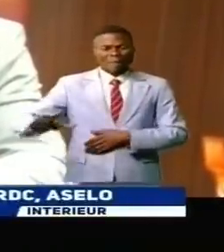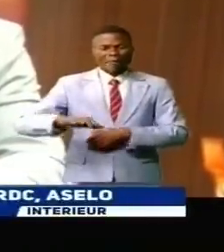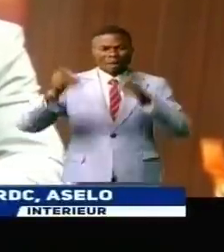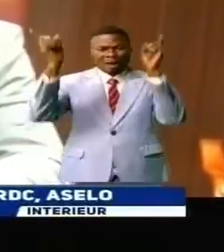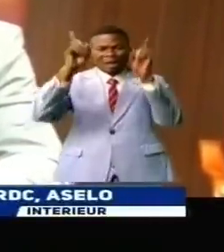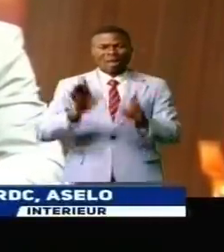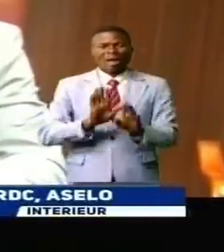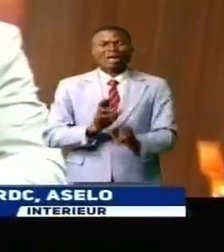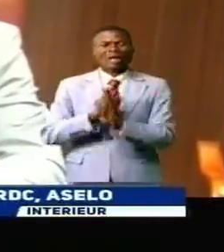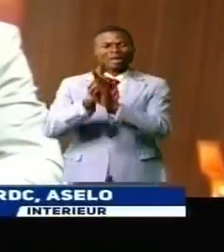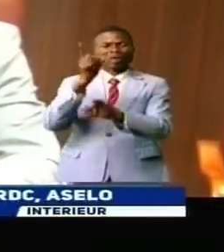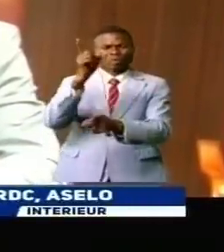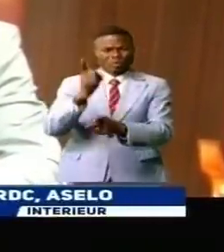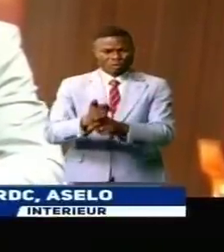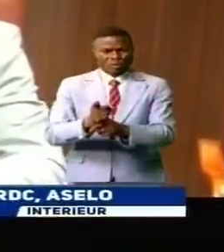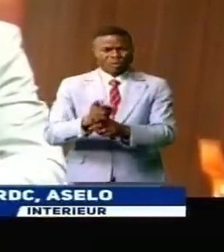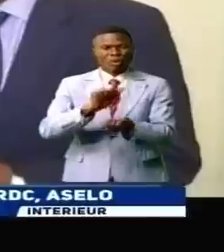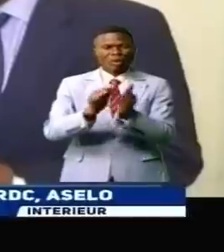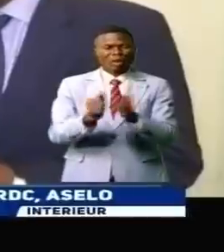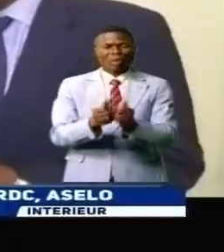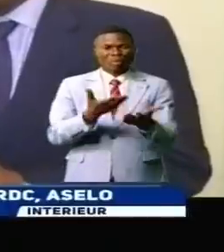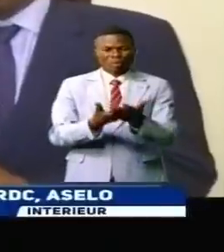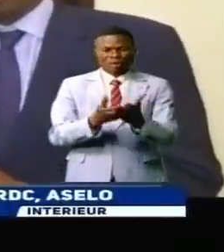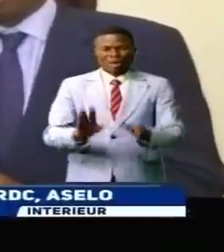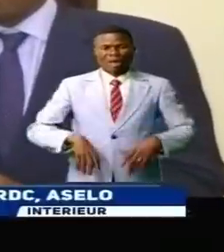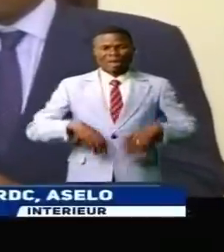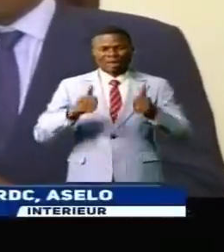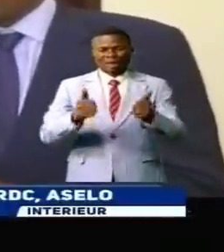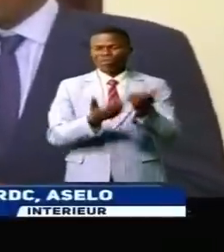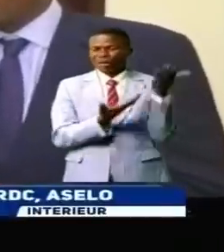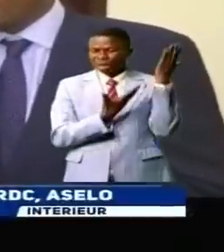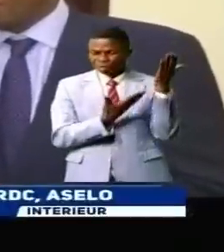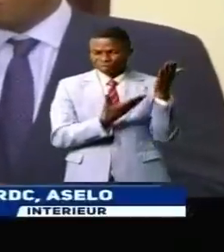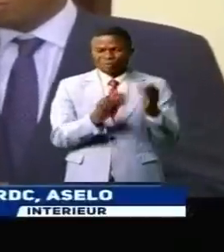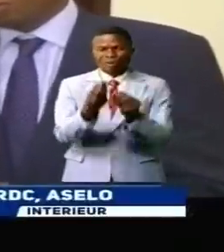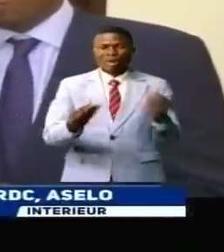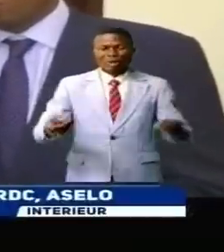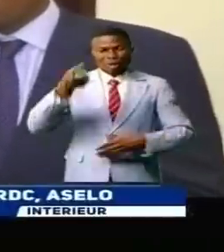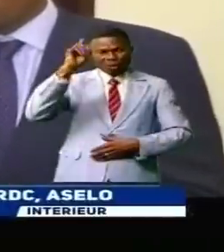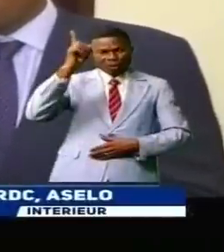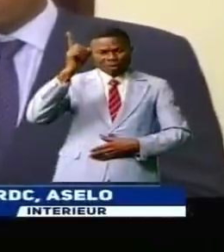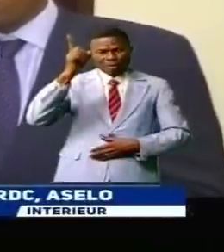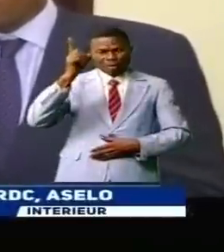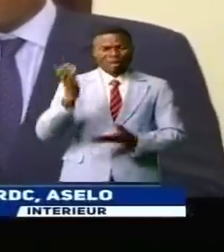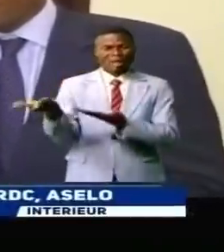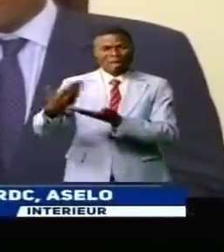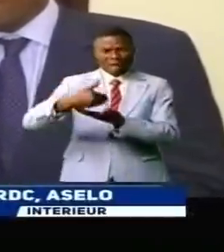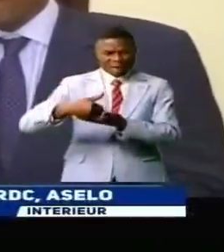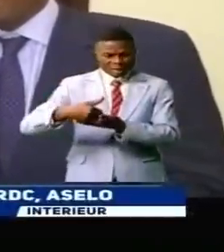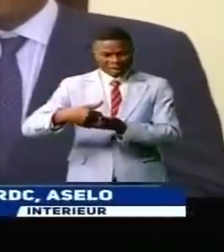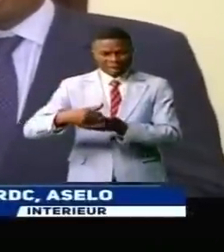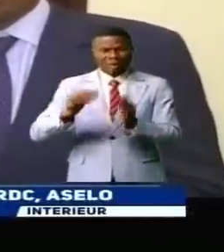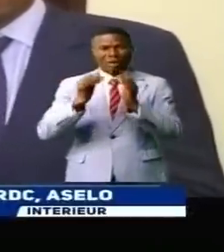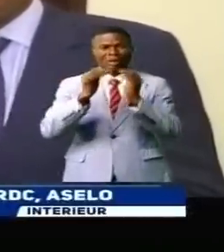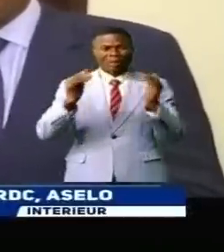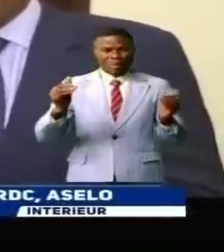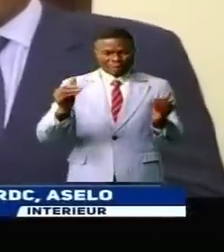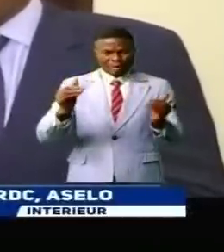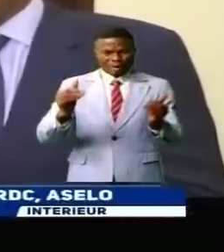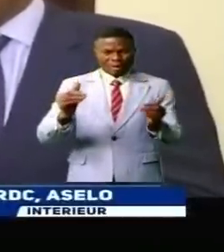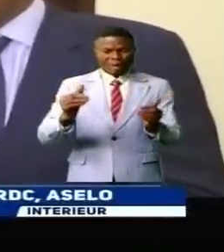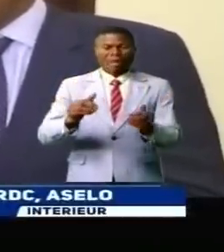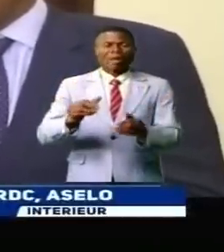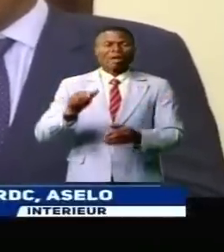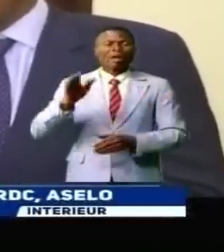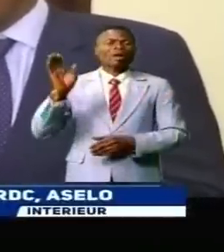de réponses concrètes à leurs besoins vitaux. Une des solutions préférées, c'est bien sûr le retour. Nous avons parlé du retour des